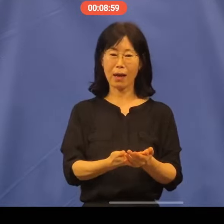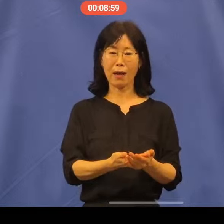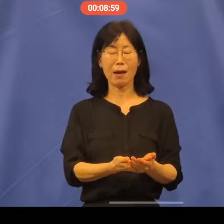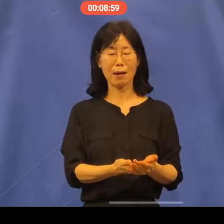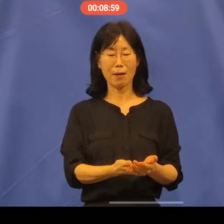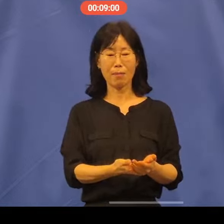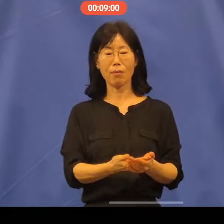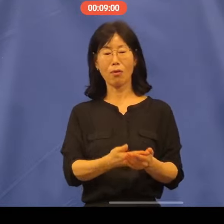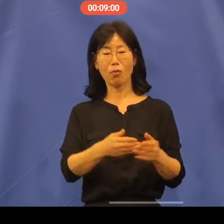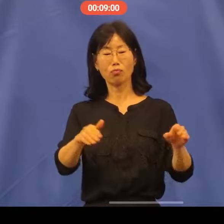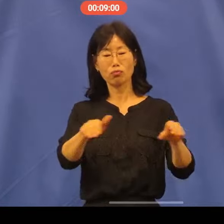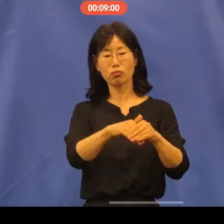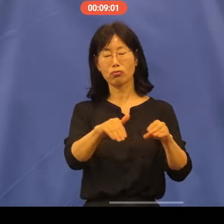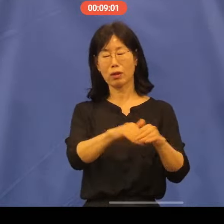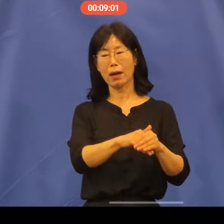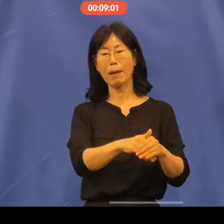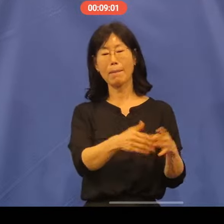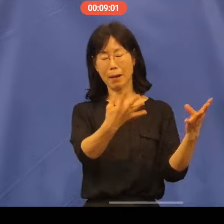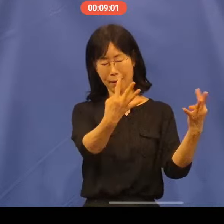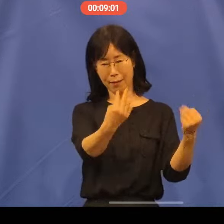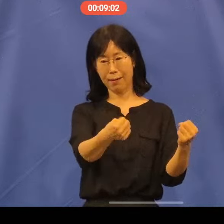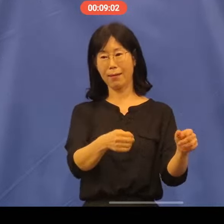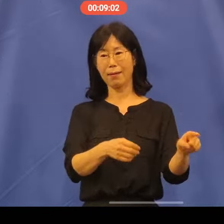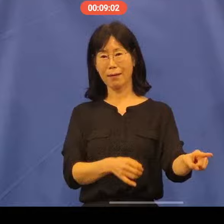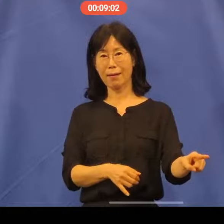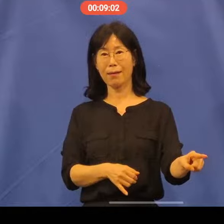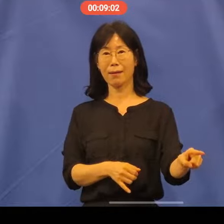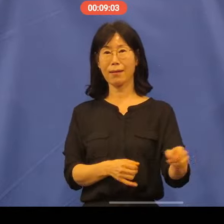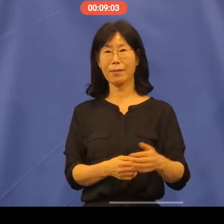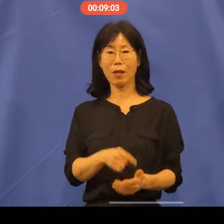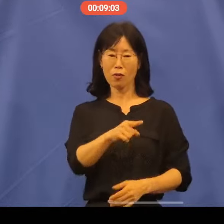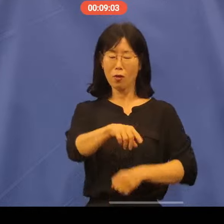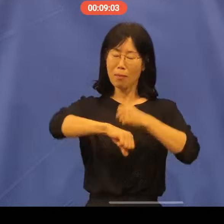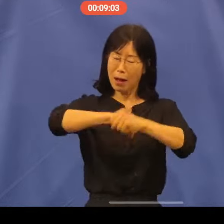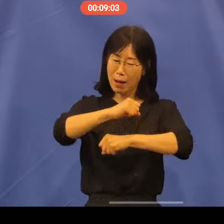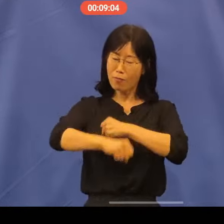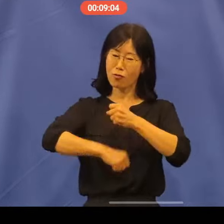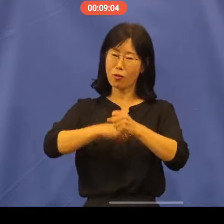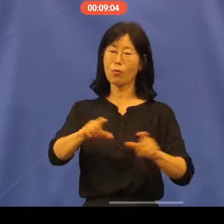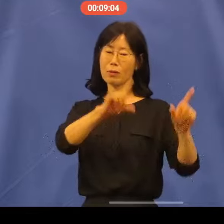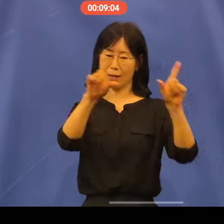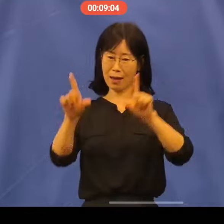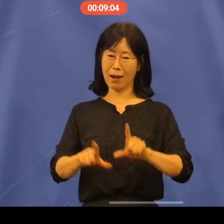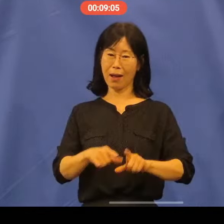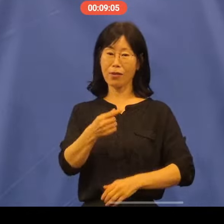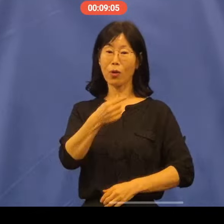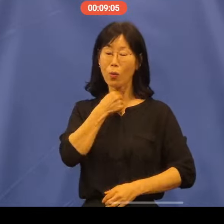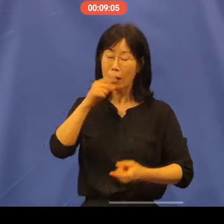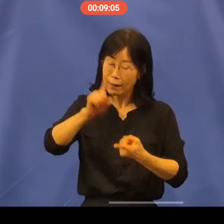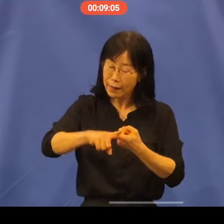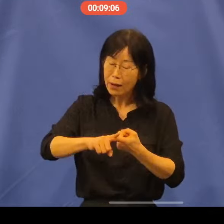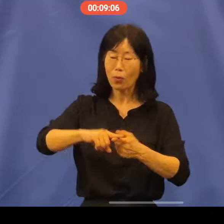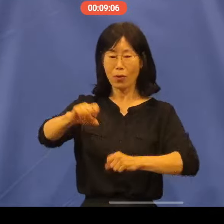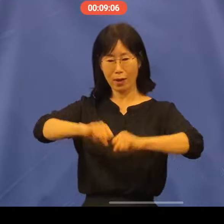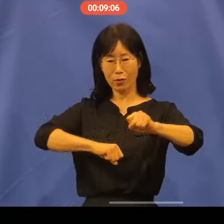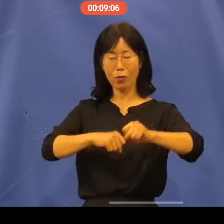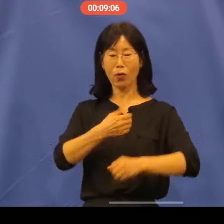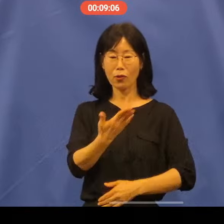하라는 거예요. 너 좋을 대로 해라, 그죠? 너 마음대로, 내 마음대로 하도록 내버려 두라,